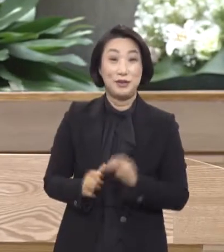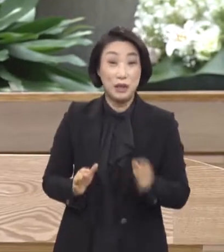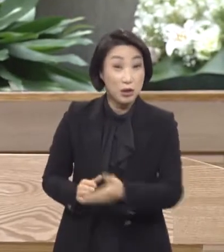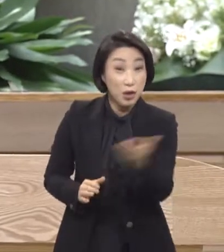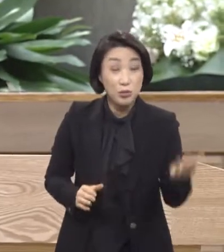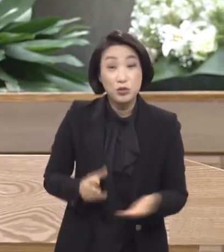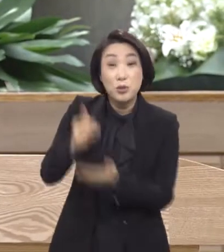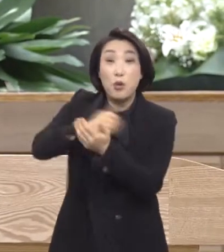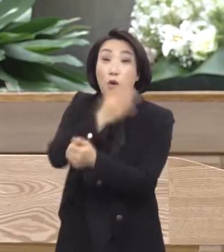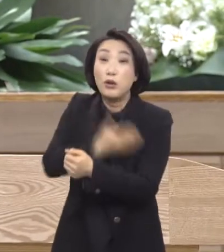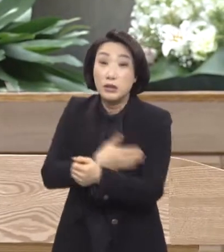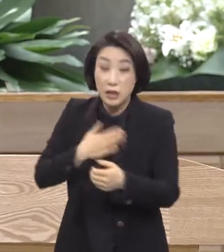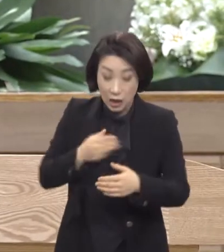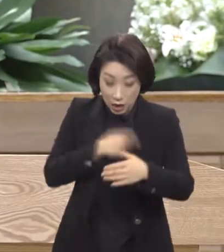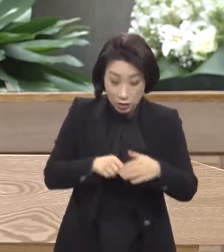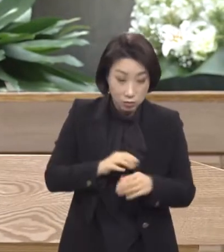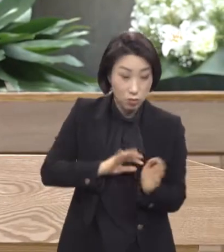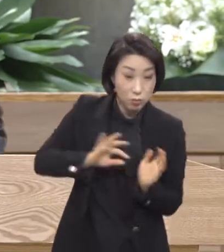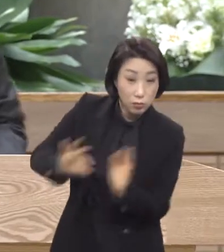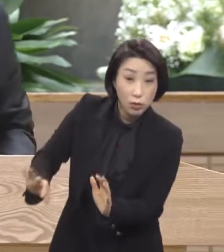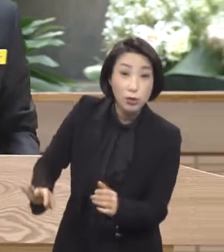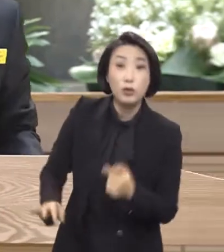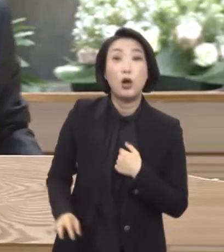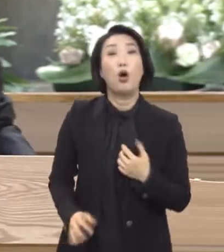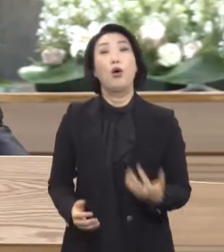그 권위가 내게서 상실돼 버리면